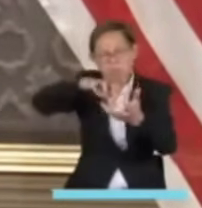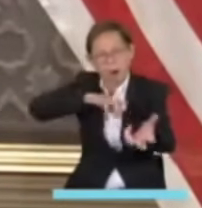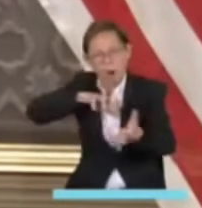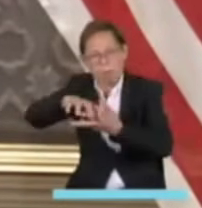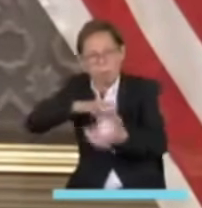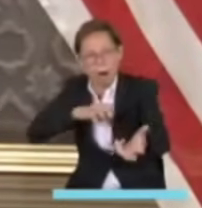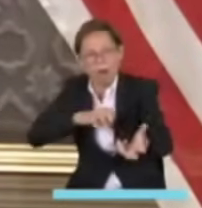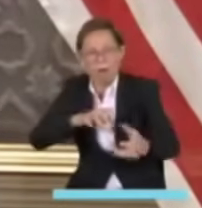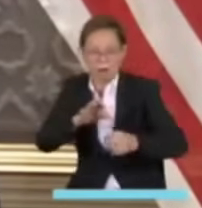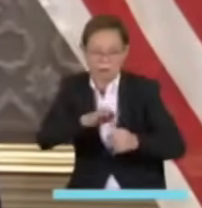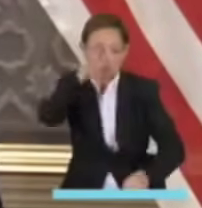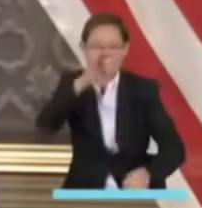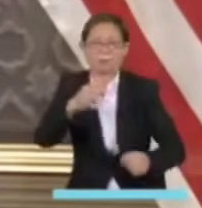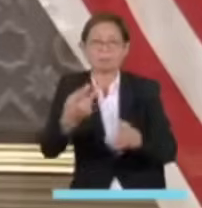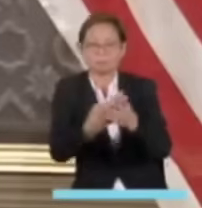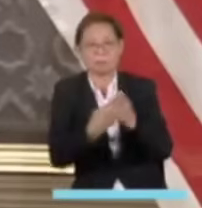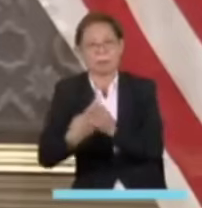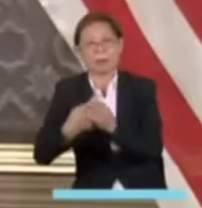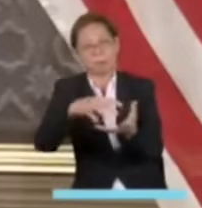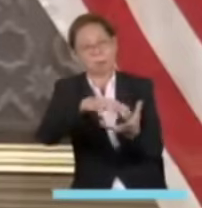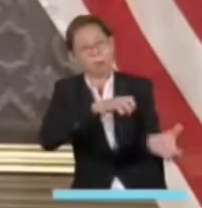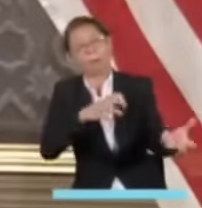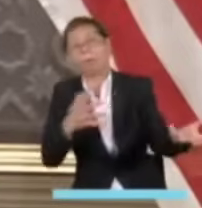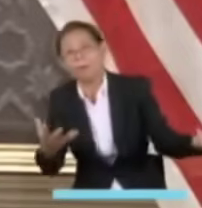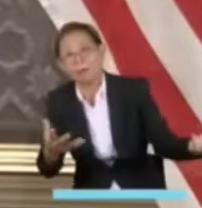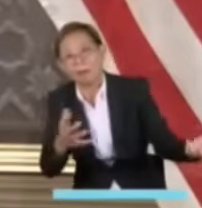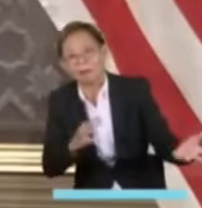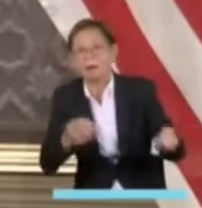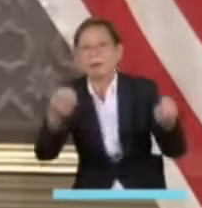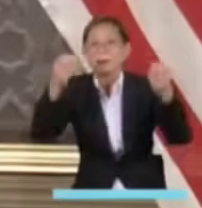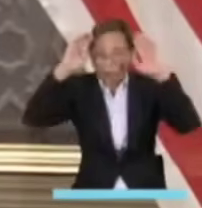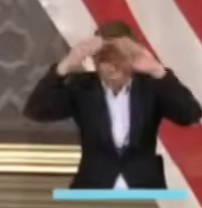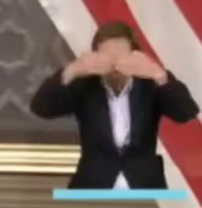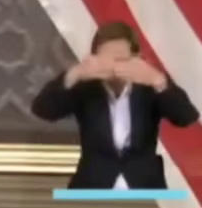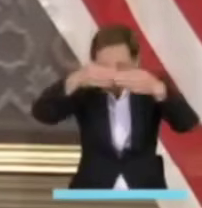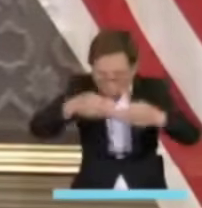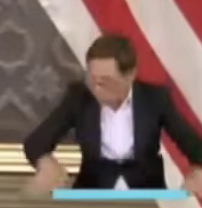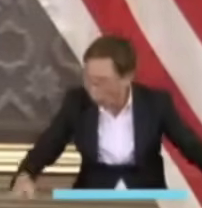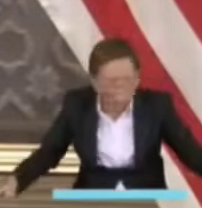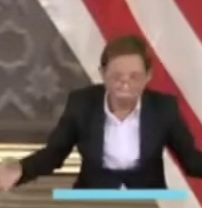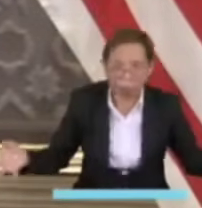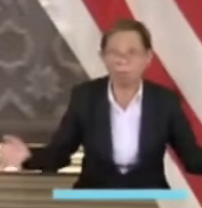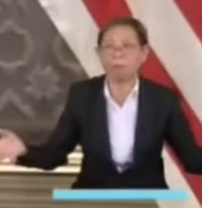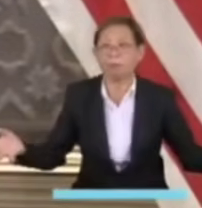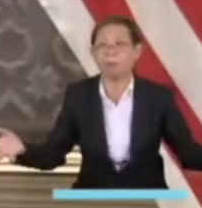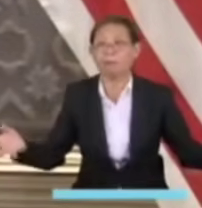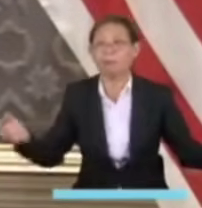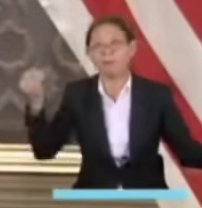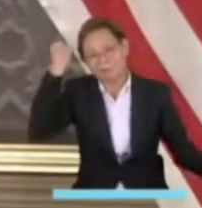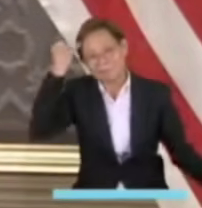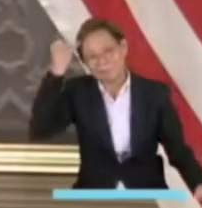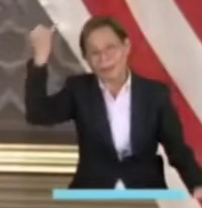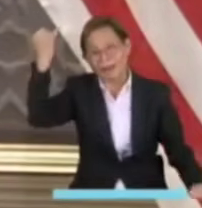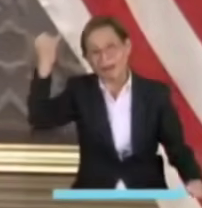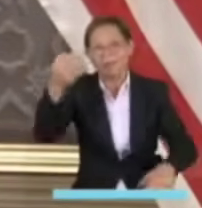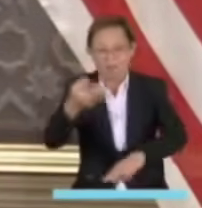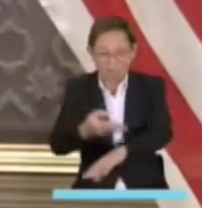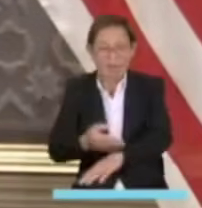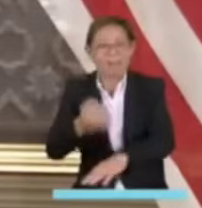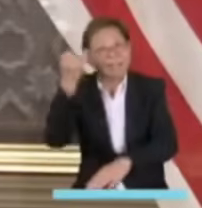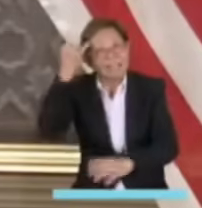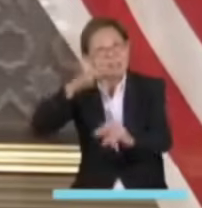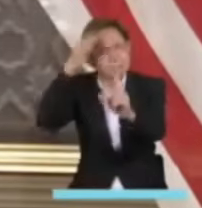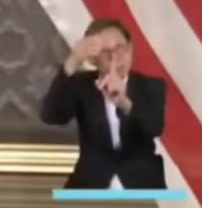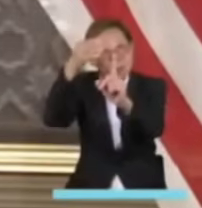merosakkan semangat perpaduan dan hilang fokus kita kepada ikhtiar